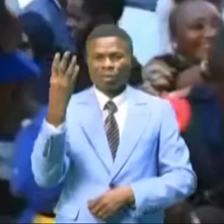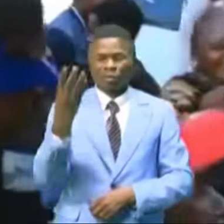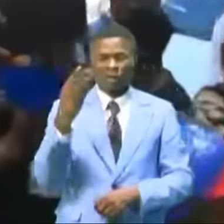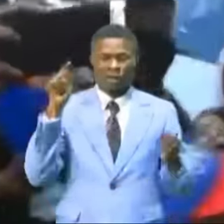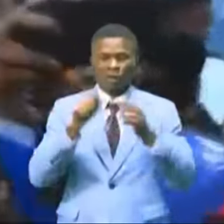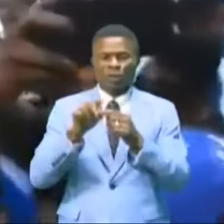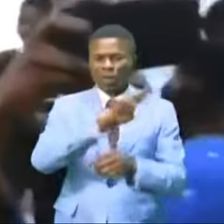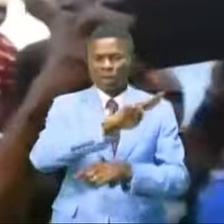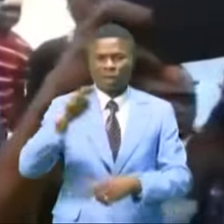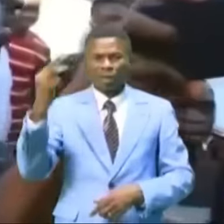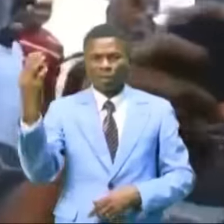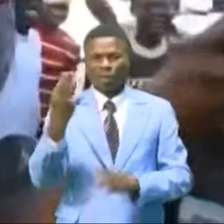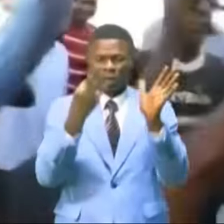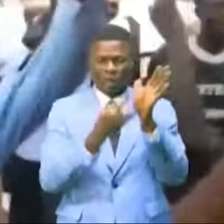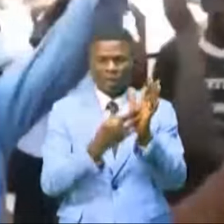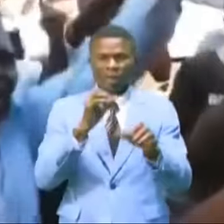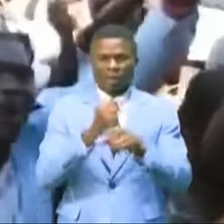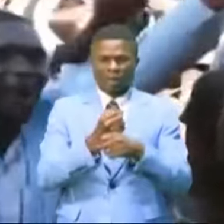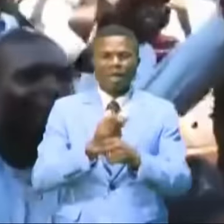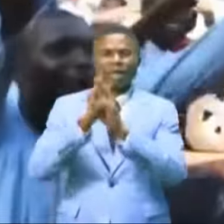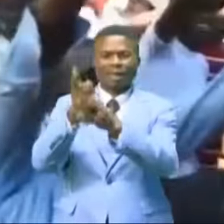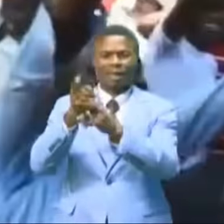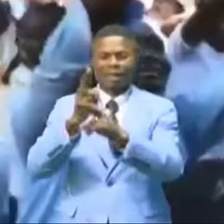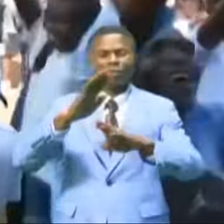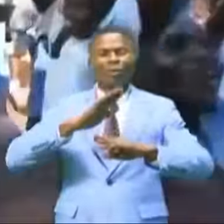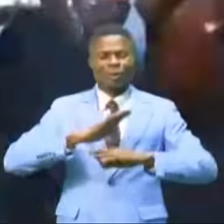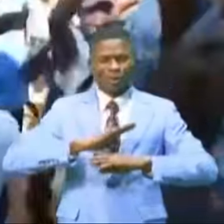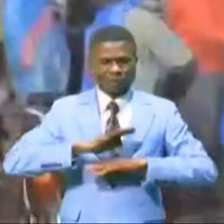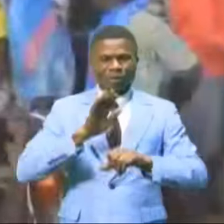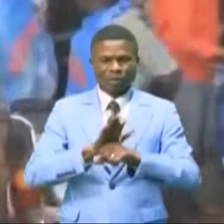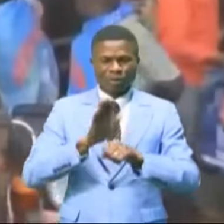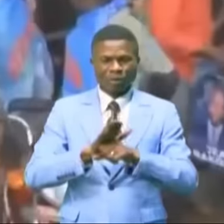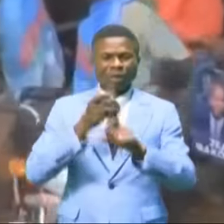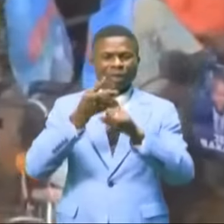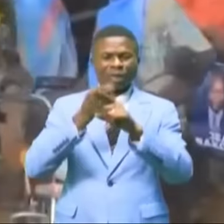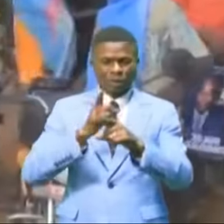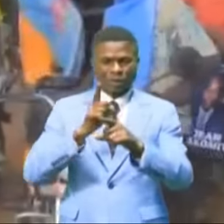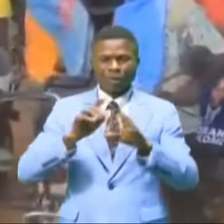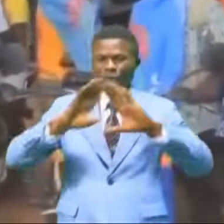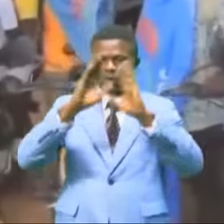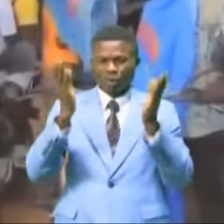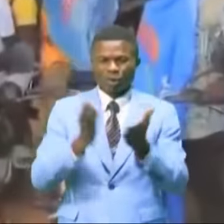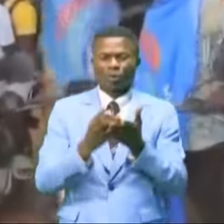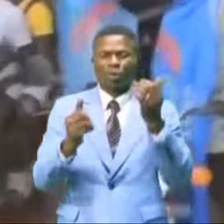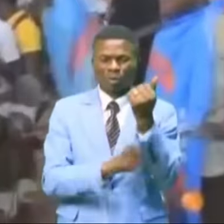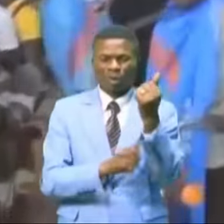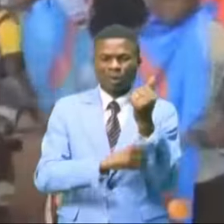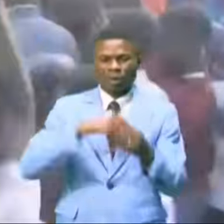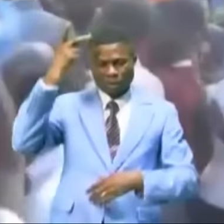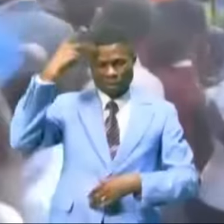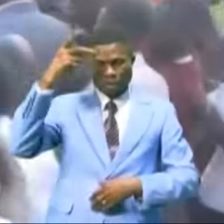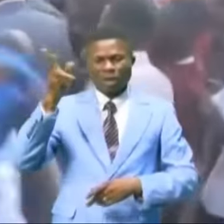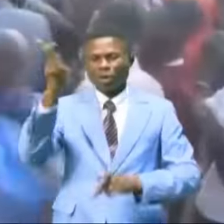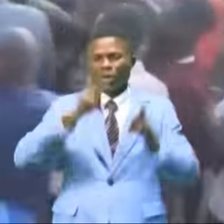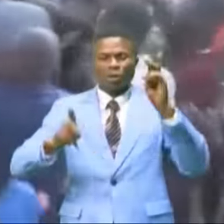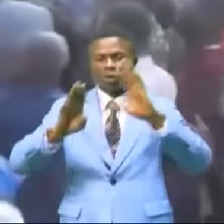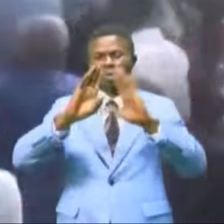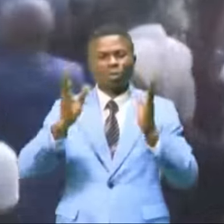2024-2028 continue à susciter des réactions de satisfaction de la part de toutes les couches ou presque de la